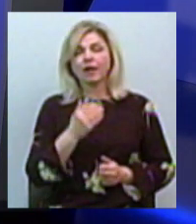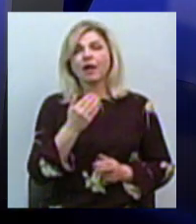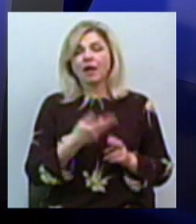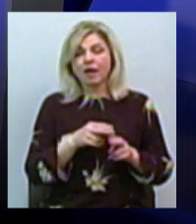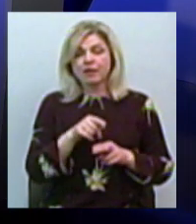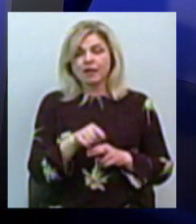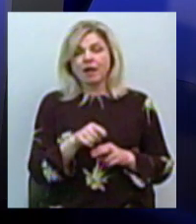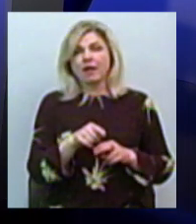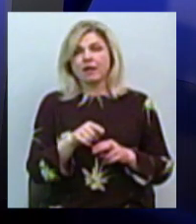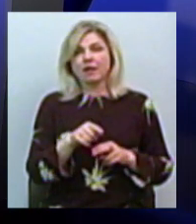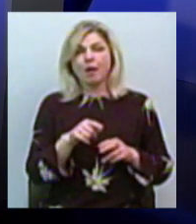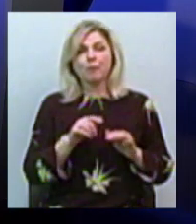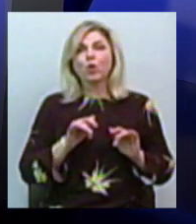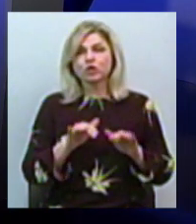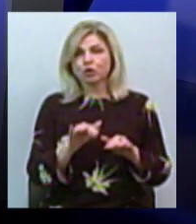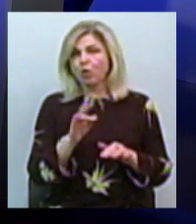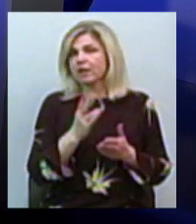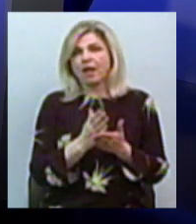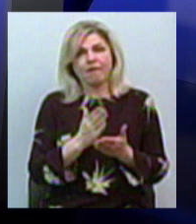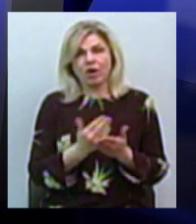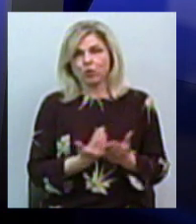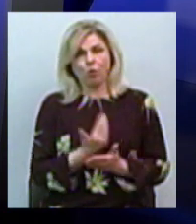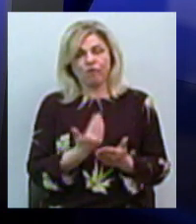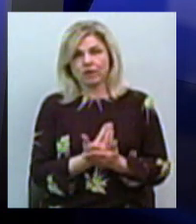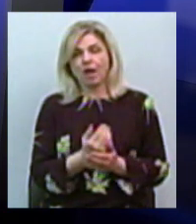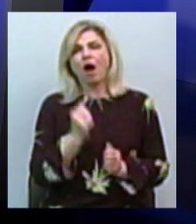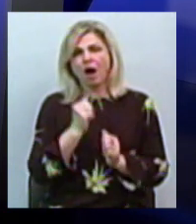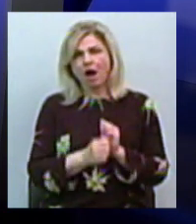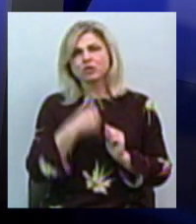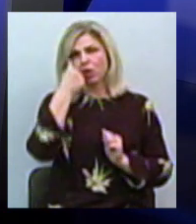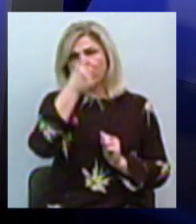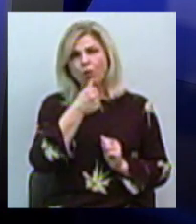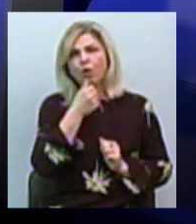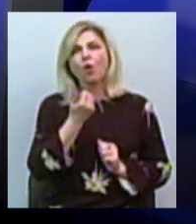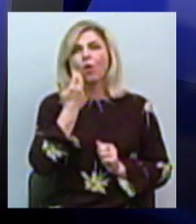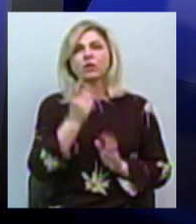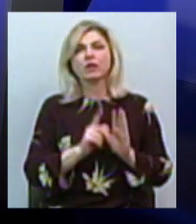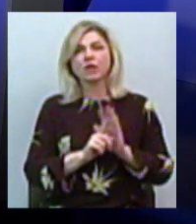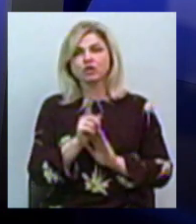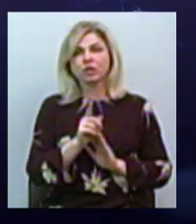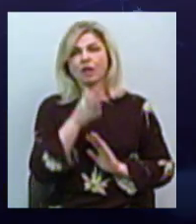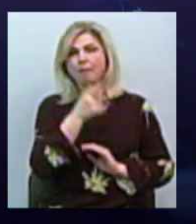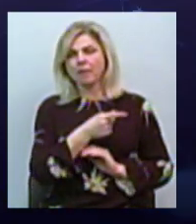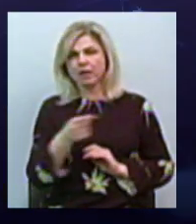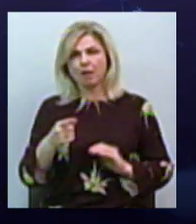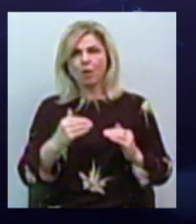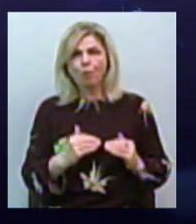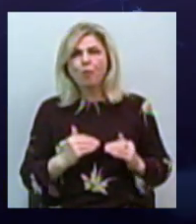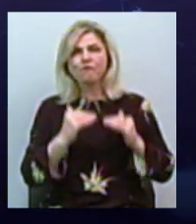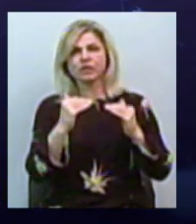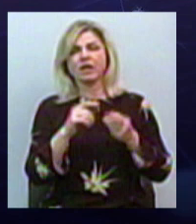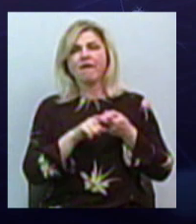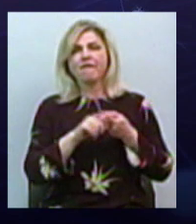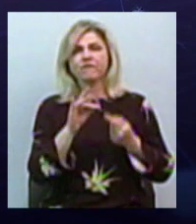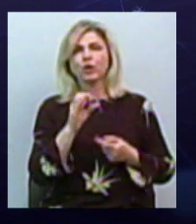транспорті, то не є якась новина. Ми взагалі кожного року, коли починається період підйому вірусних